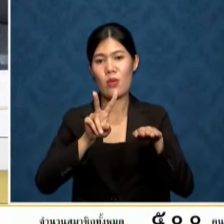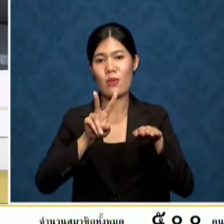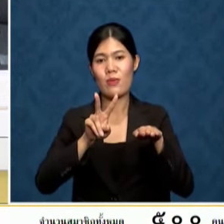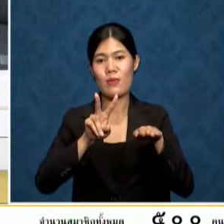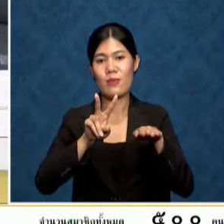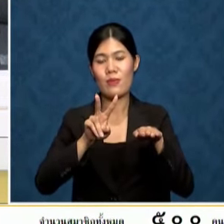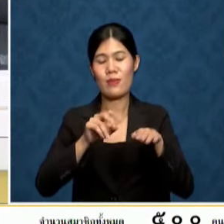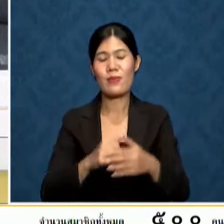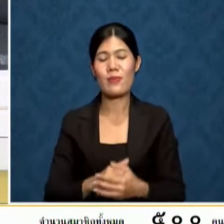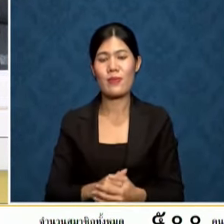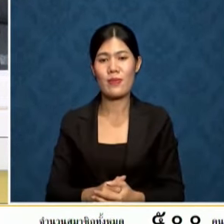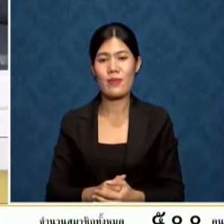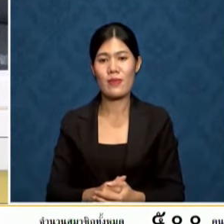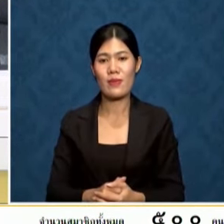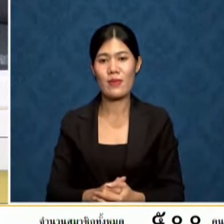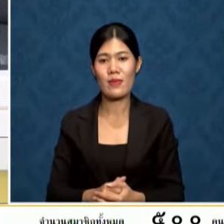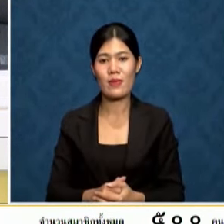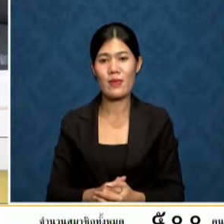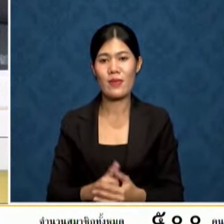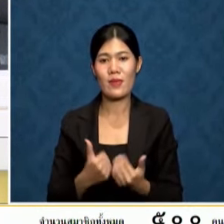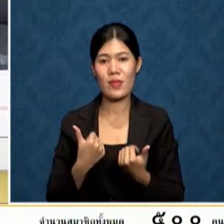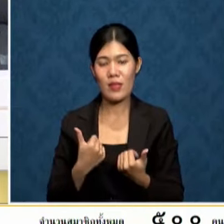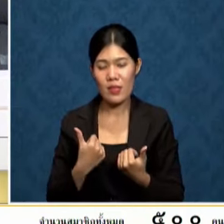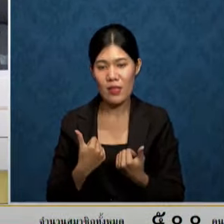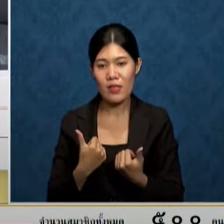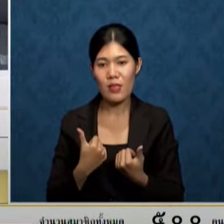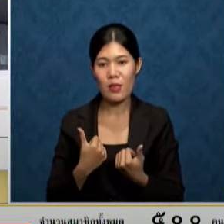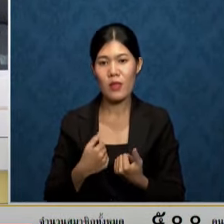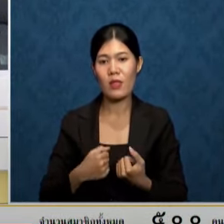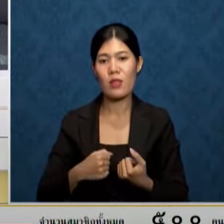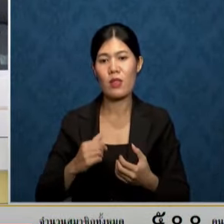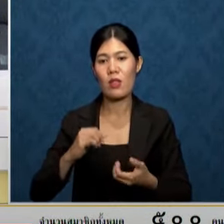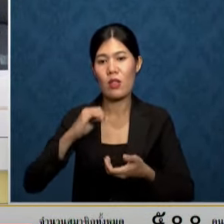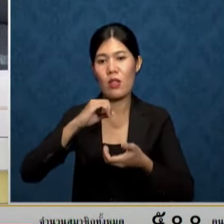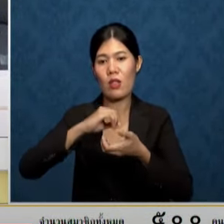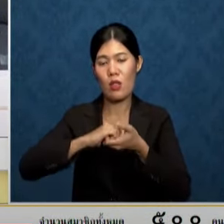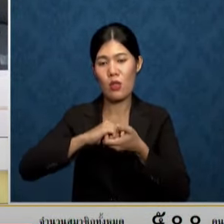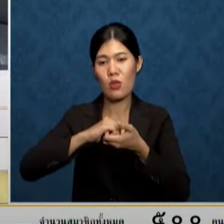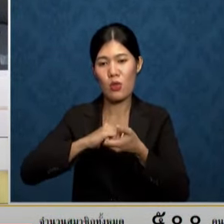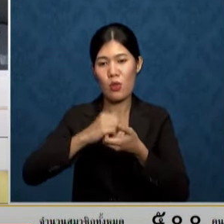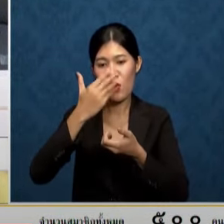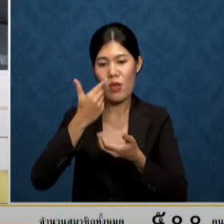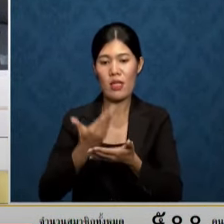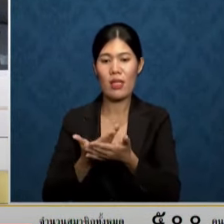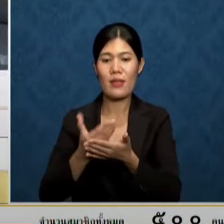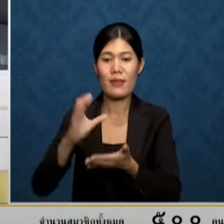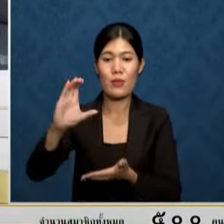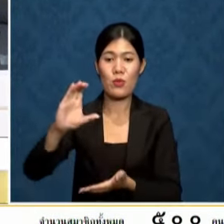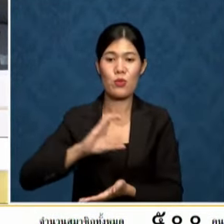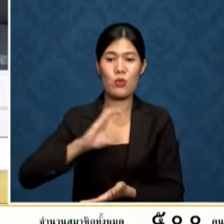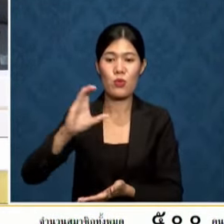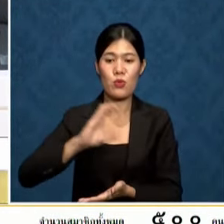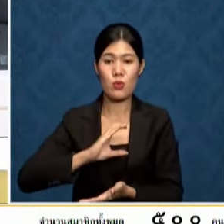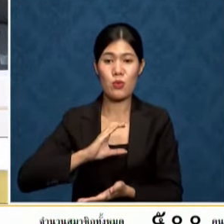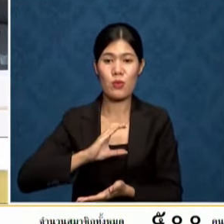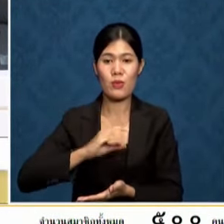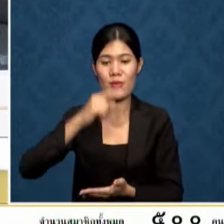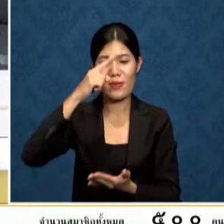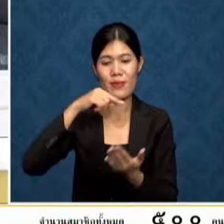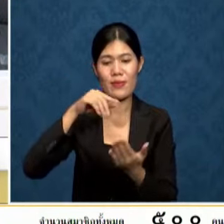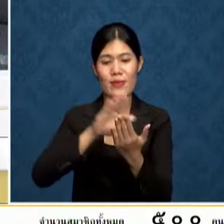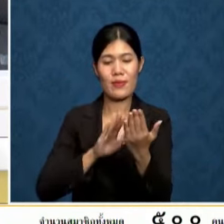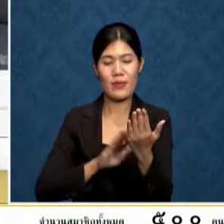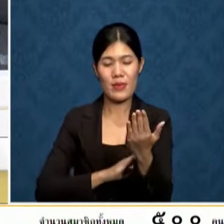ซึ่งจะยืนยันได้ว่าเราจะได้การลงทุนจำนวนมหาศาลเข้ามาอยู่ในประเทศไทยและได้การ